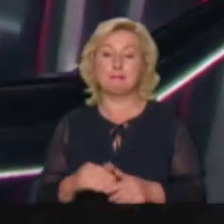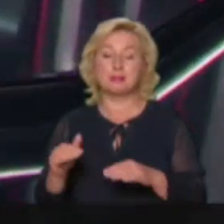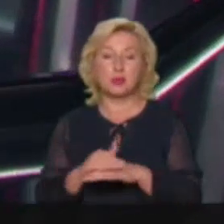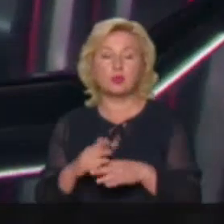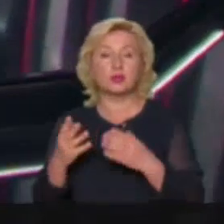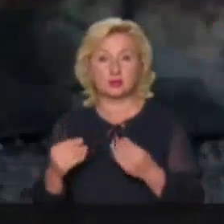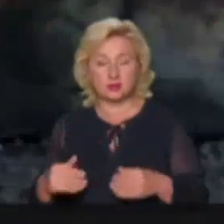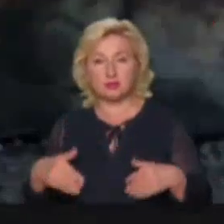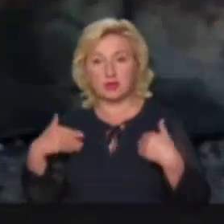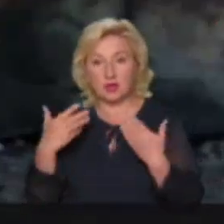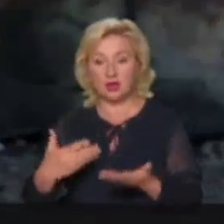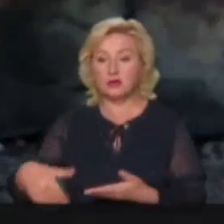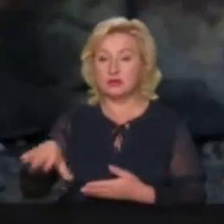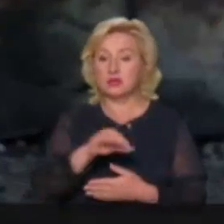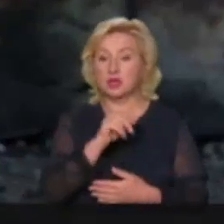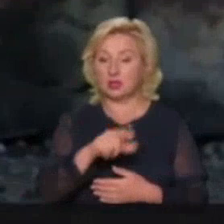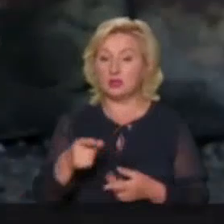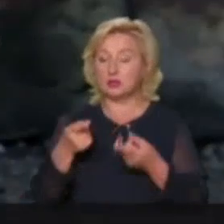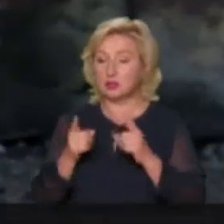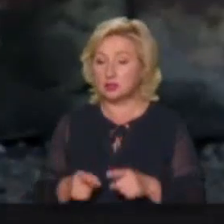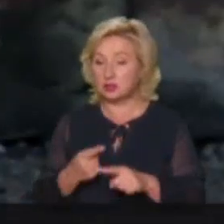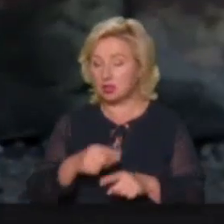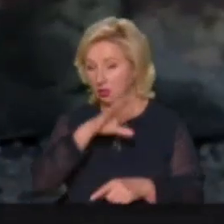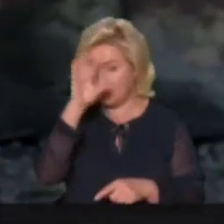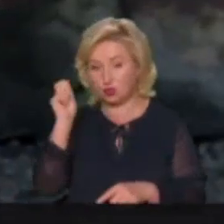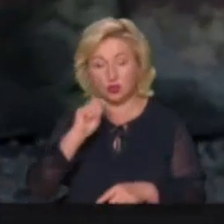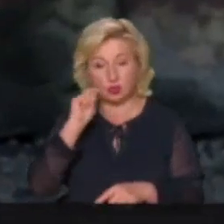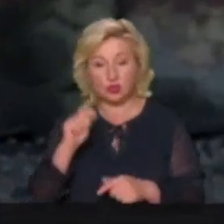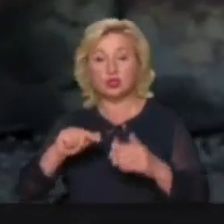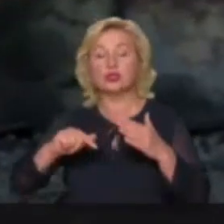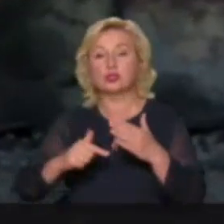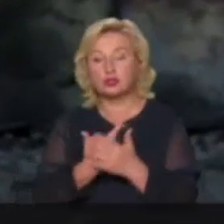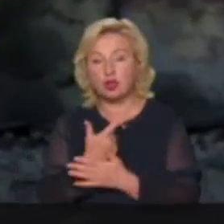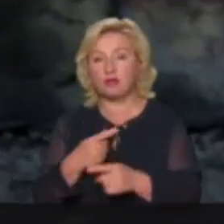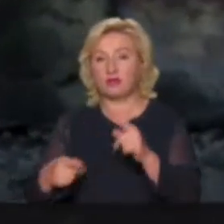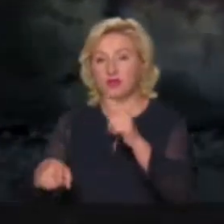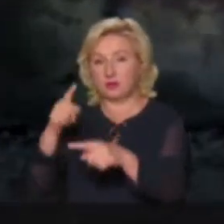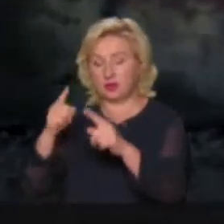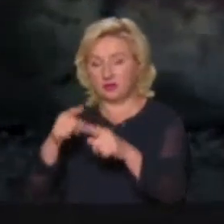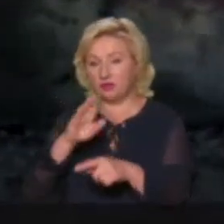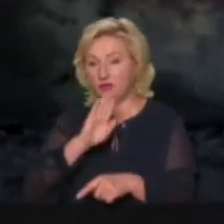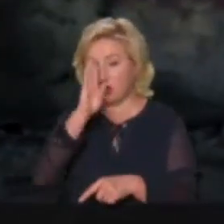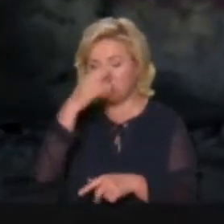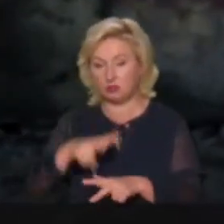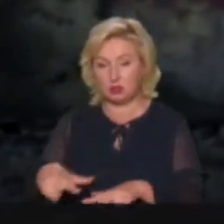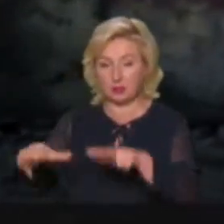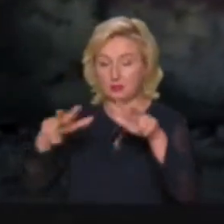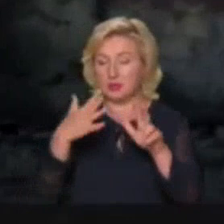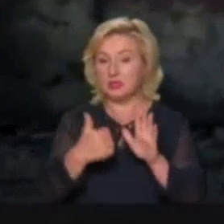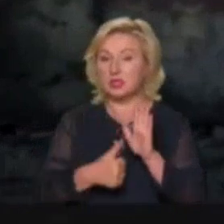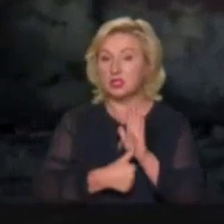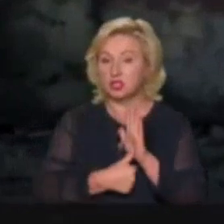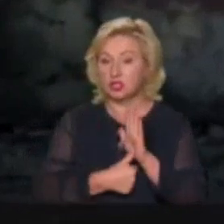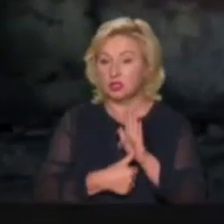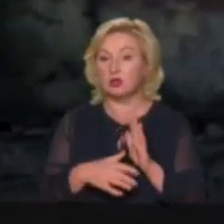Вітаю, Славу, вітаю всіх наших глядачів. Так, дійсно, цієї ночі Україна знову відбивалася від ворожих БПЛА. Всього 56